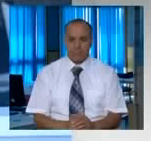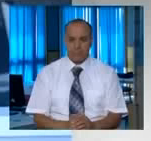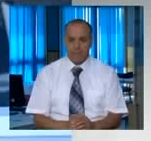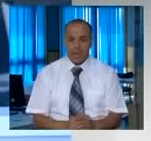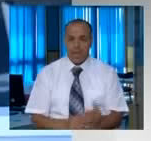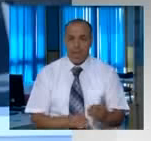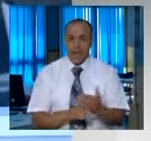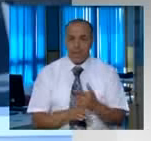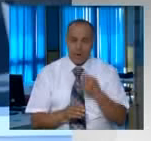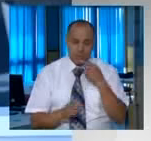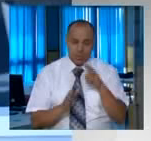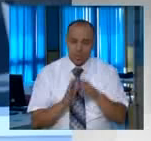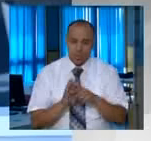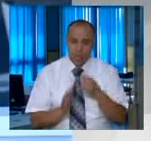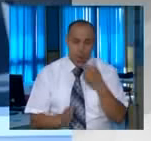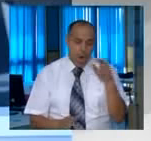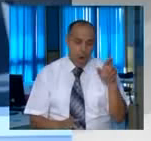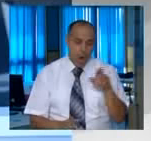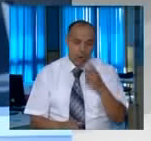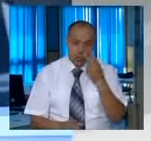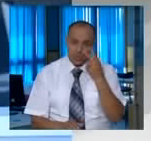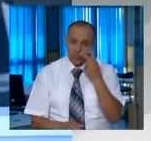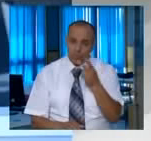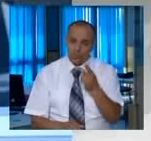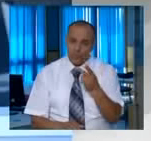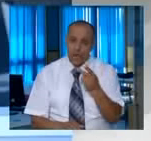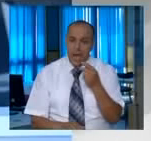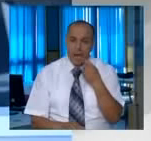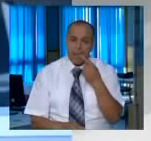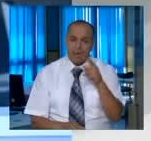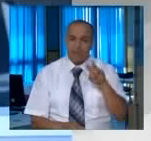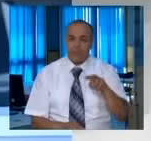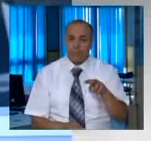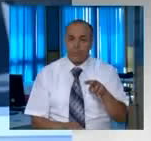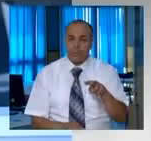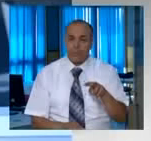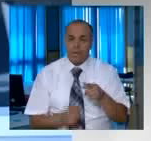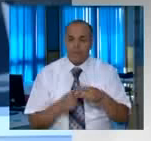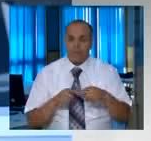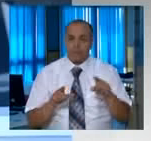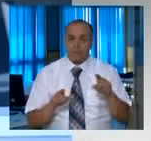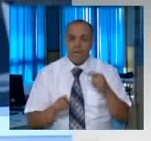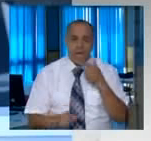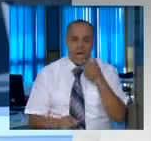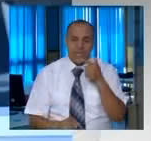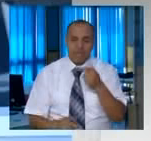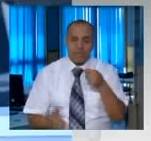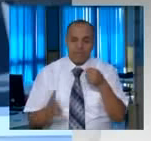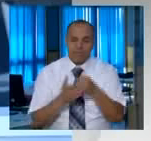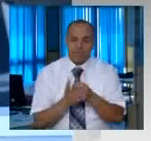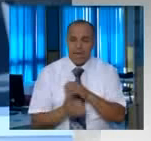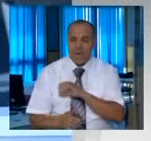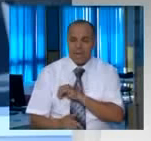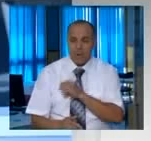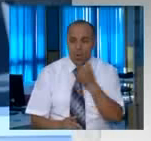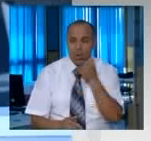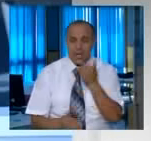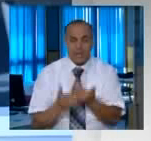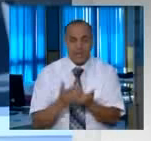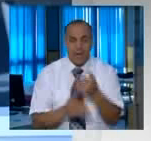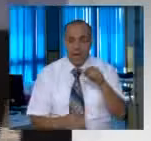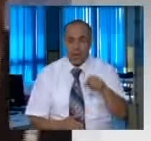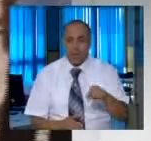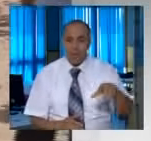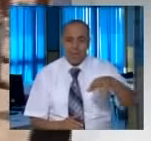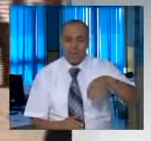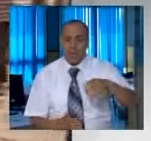وقبل التذكير بالعناوين نعود مشاهدين إلى الخبر الرئيس في نشرتنا، حيث أسفر الحادث الأليم الذي جد صباح اليوم